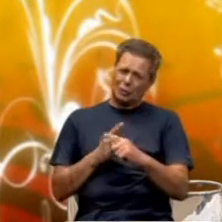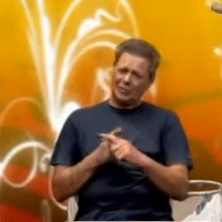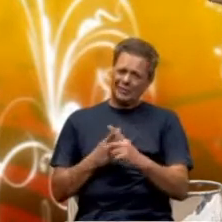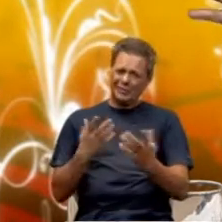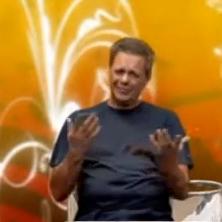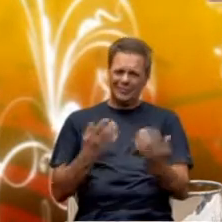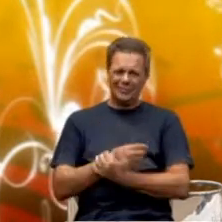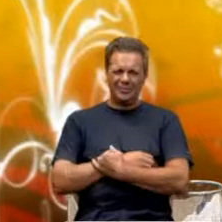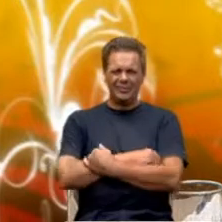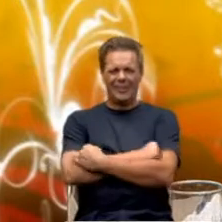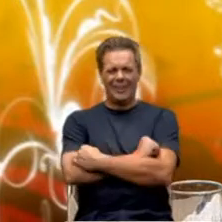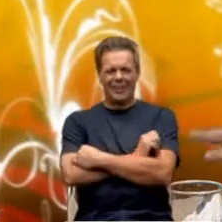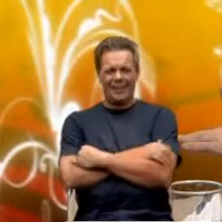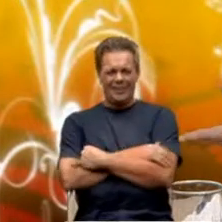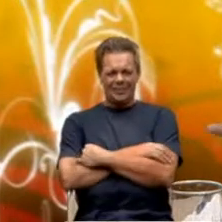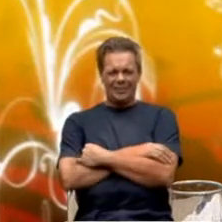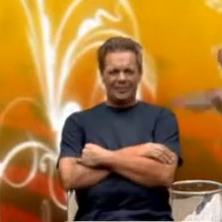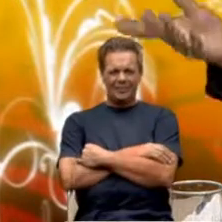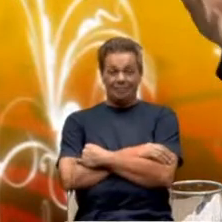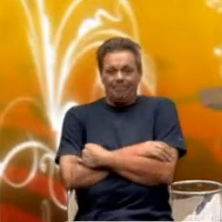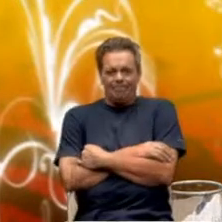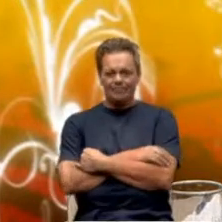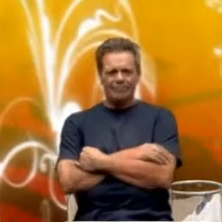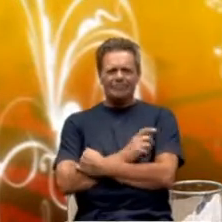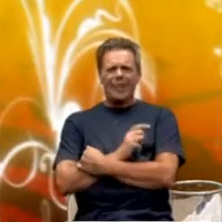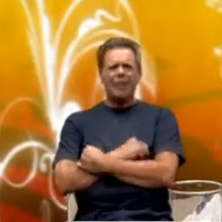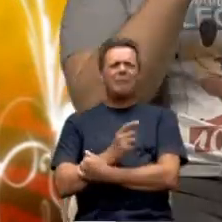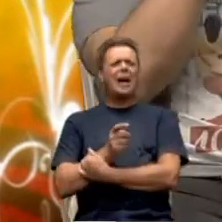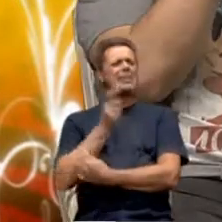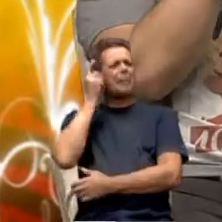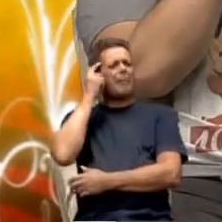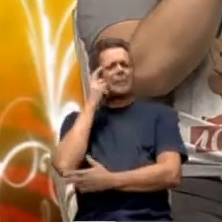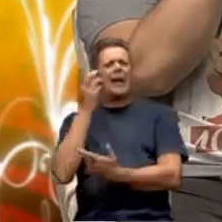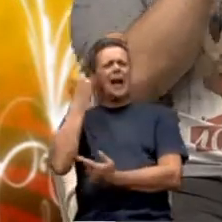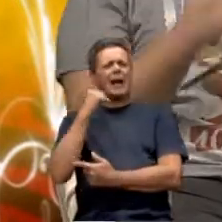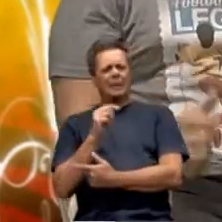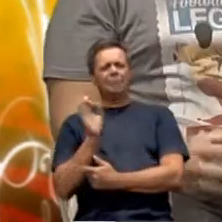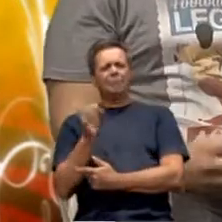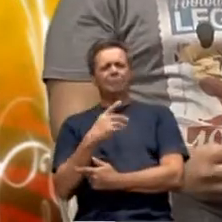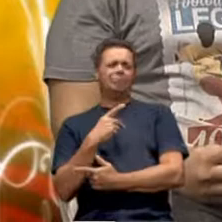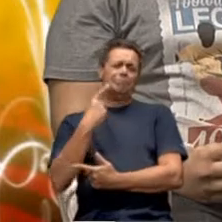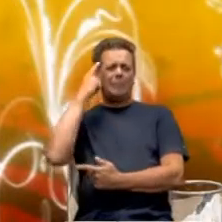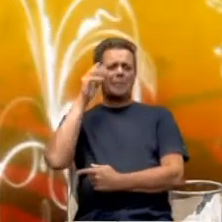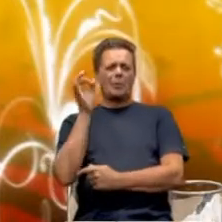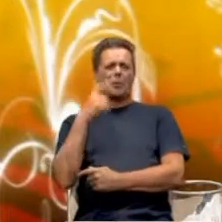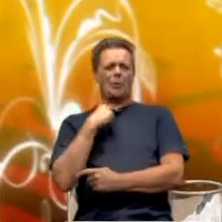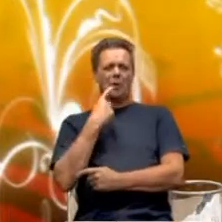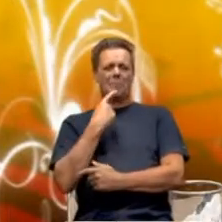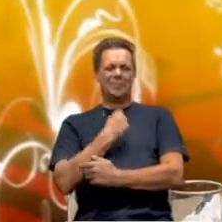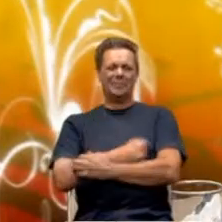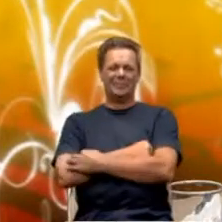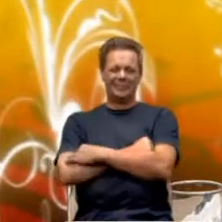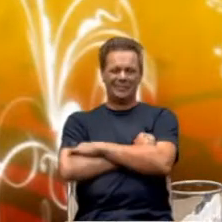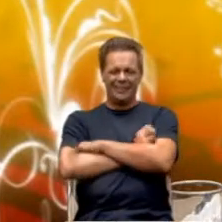Ivona, ne znam tako šta je, ja hoću pitati. Ona misli da ja nešto pametno govorim, pa mi gleda. Ali nema veze. Samo